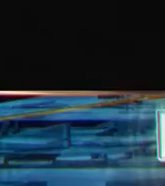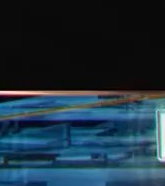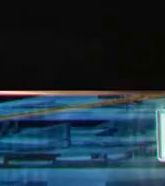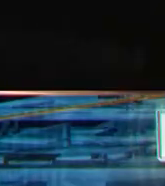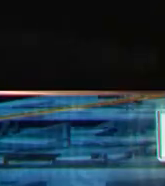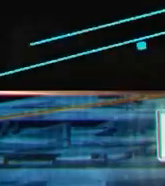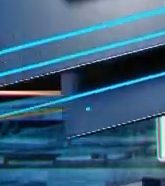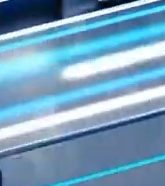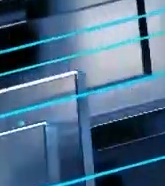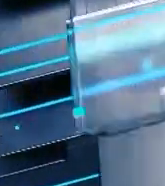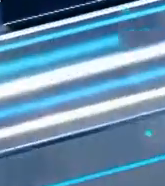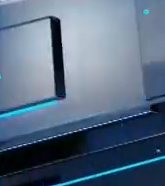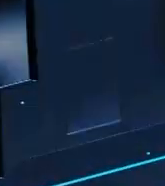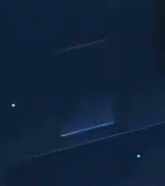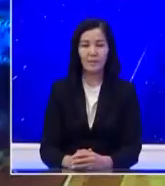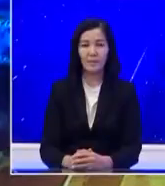анықталды.